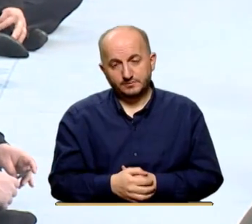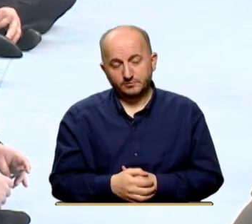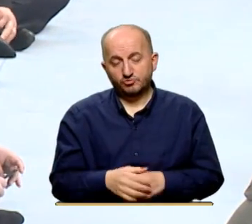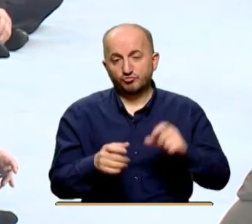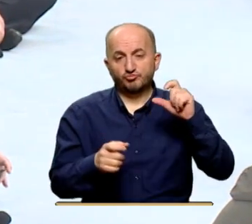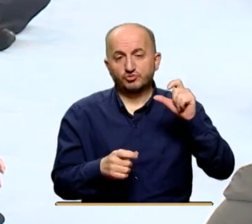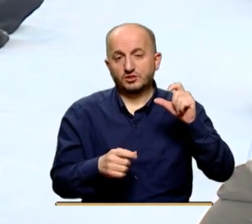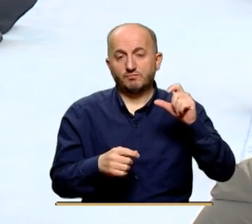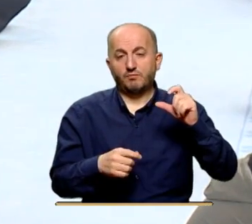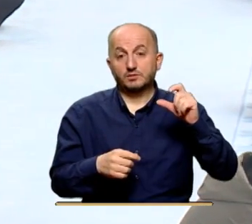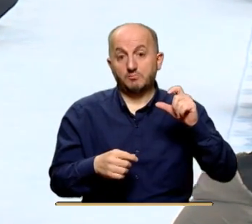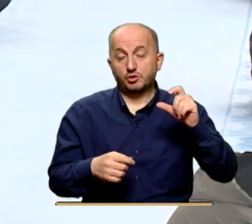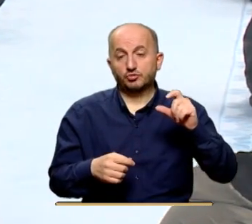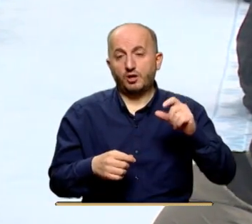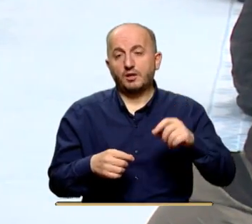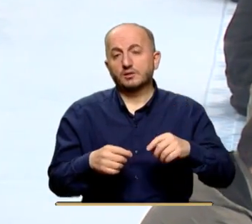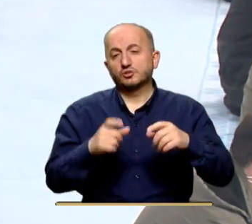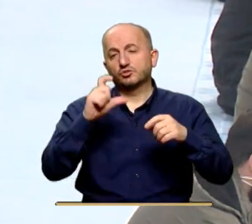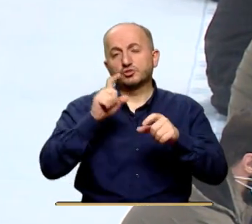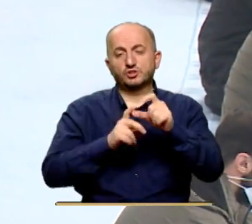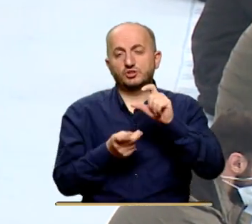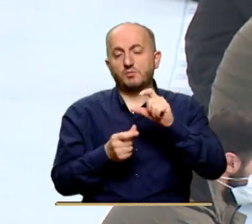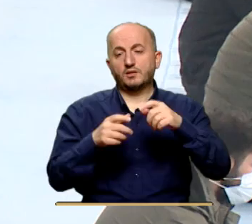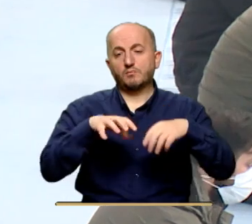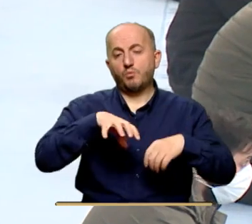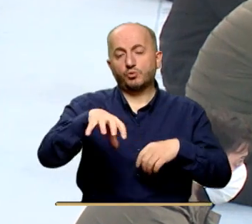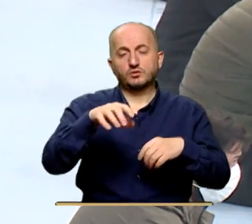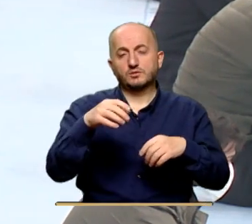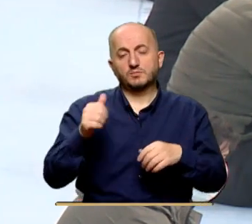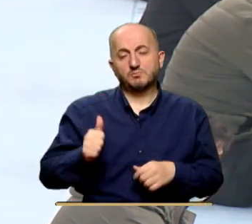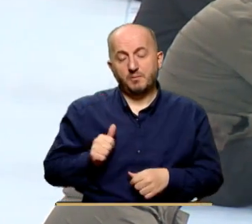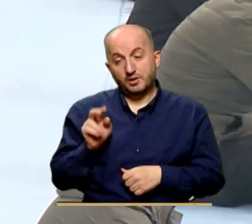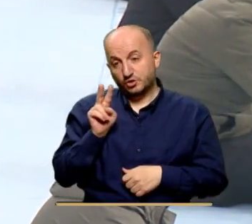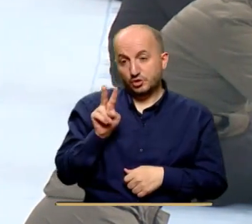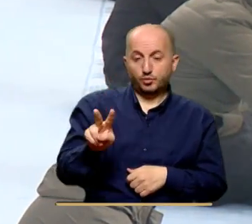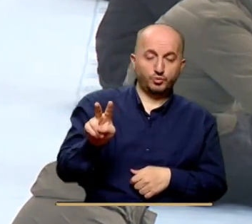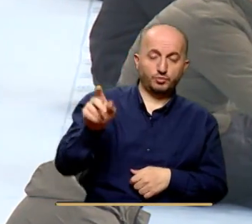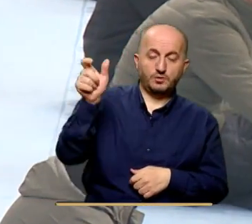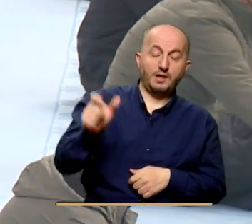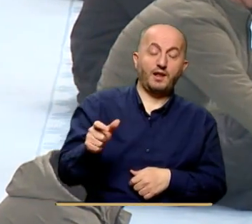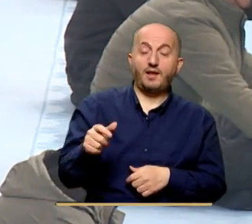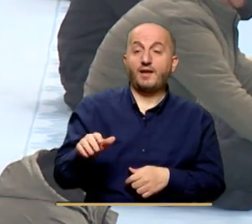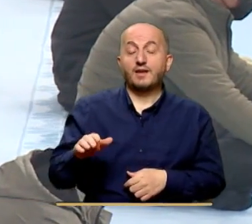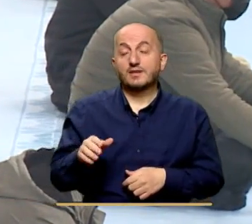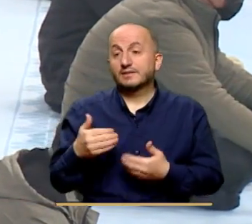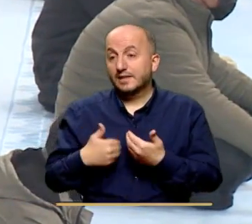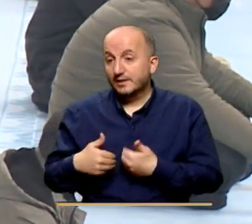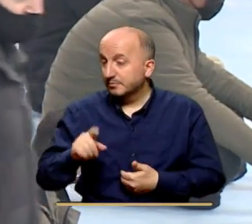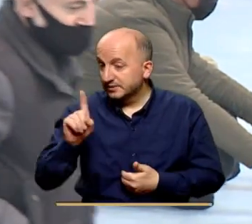Cevat Paşa Çimenlik bölgesinde bir Mehmetçiyi görür. Evladım yaralı